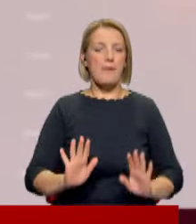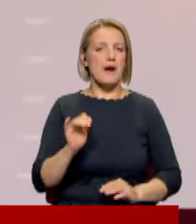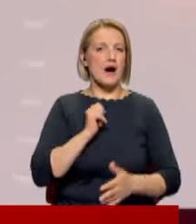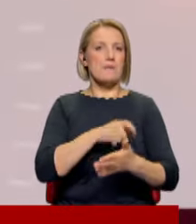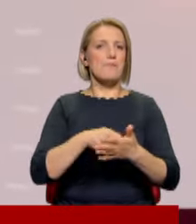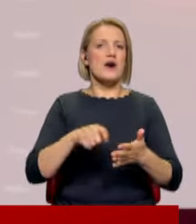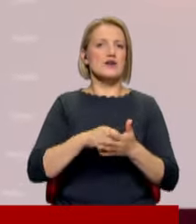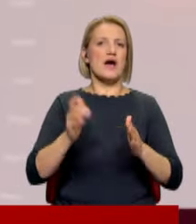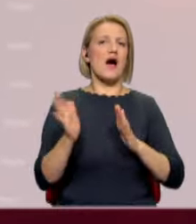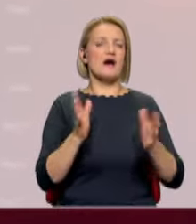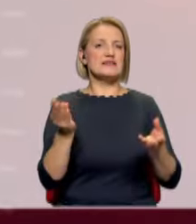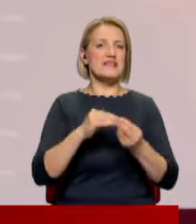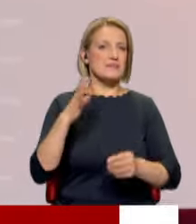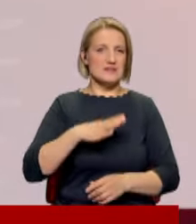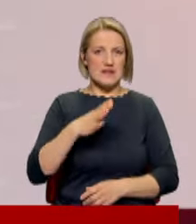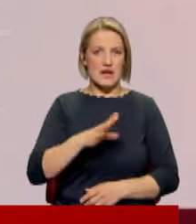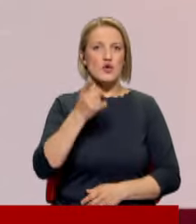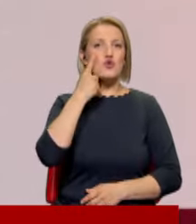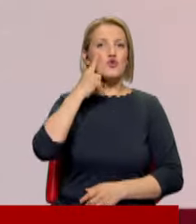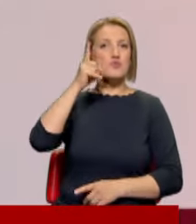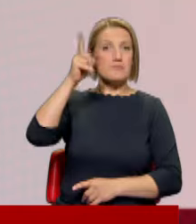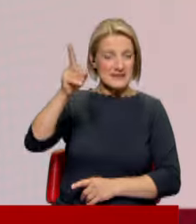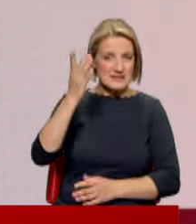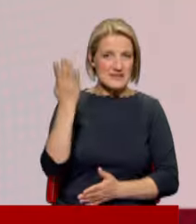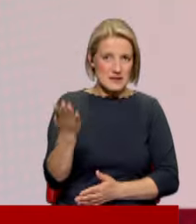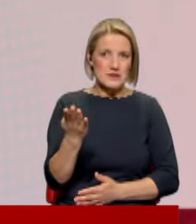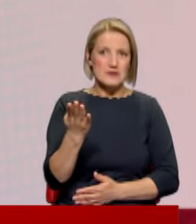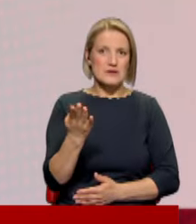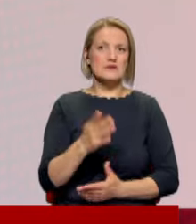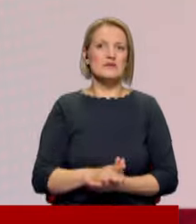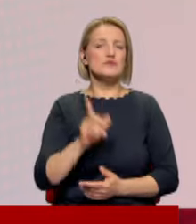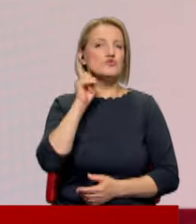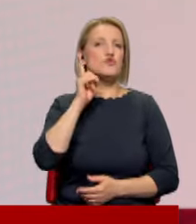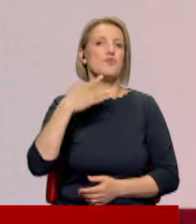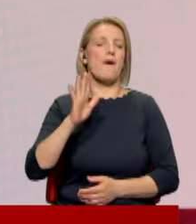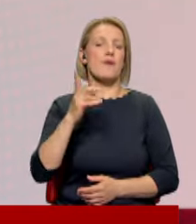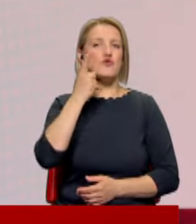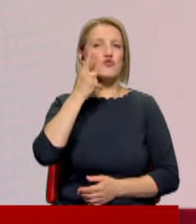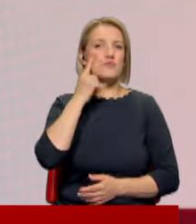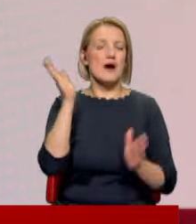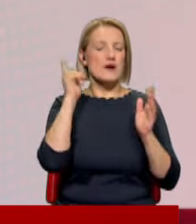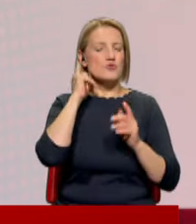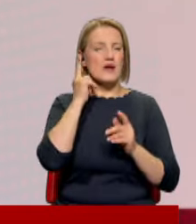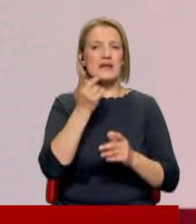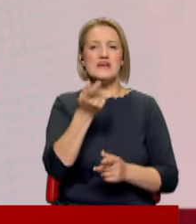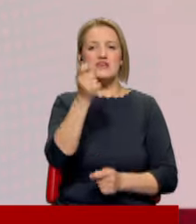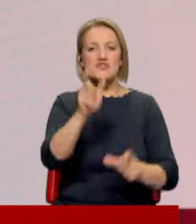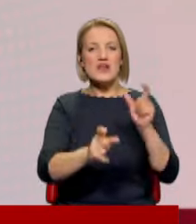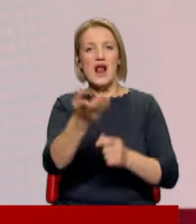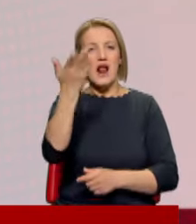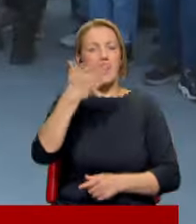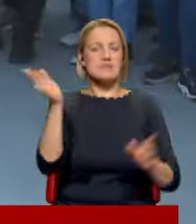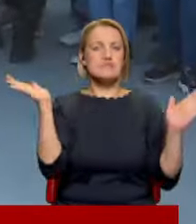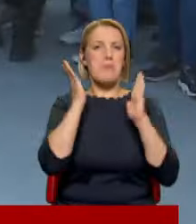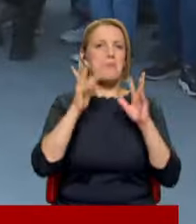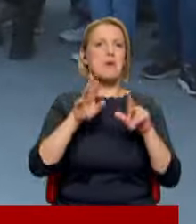asgari ücretlerin ara zam talebi hükümet cephesinden duyulmuyor. Hükümet adeta kulaklarını işçilere tıkamış